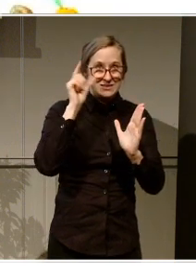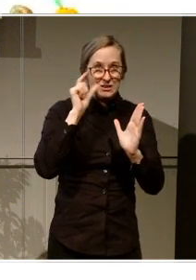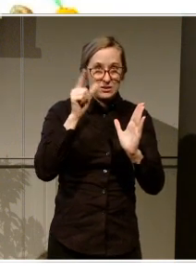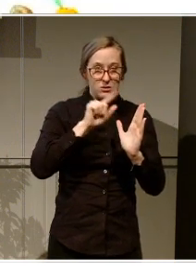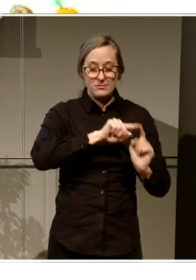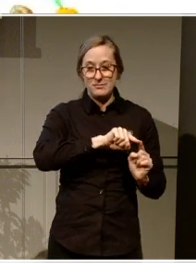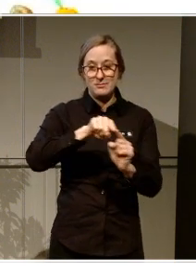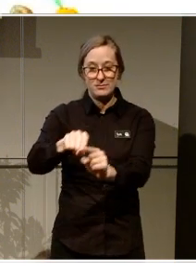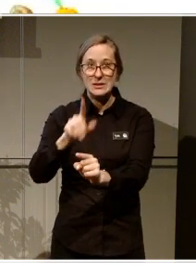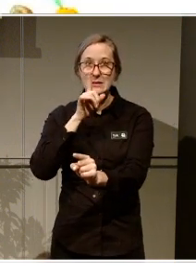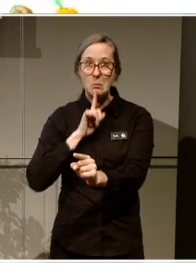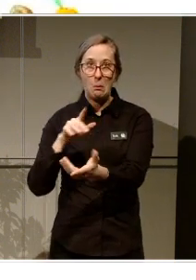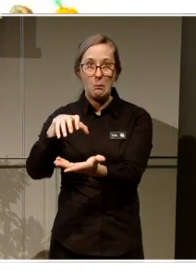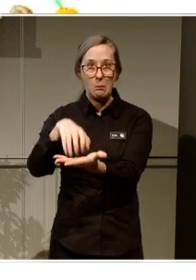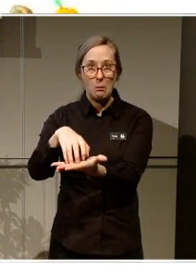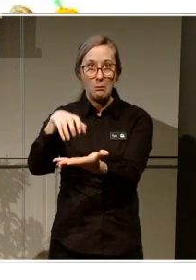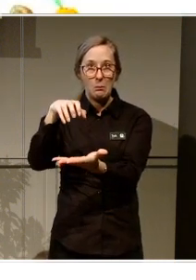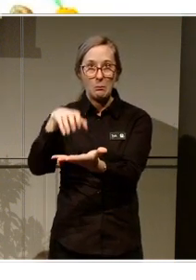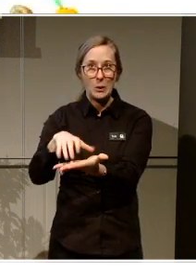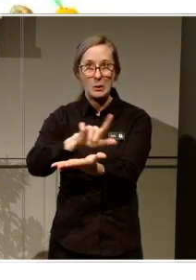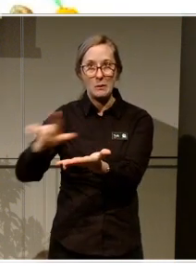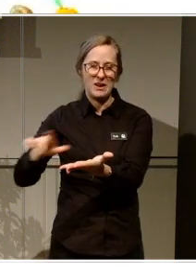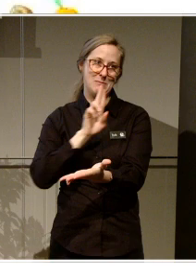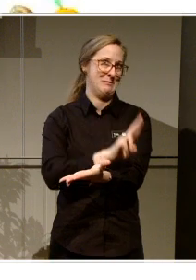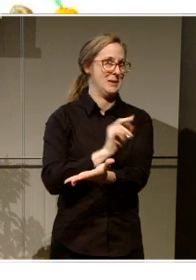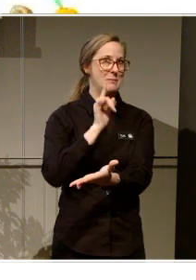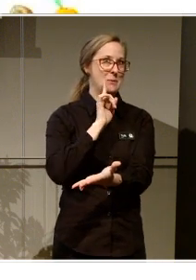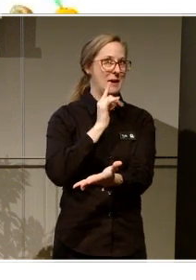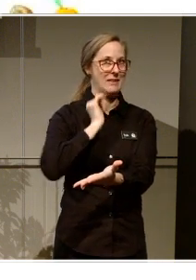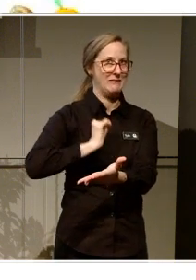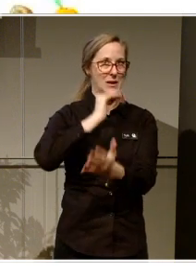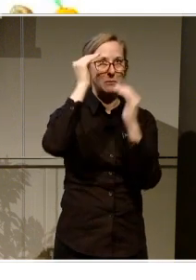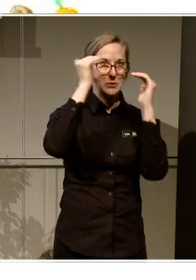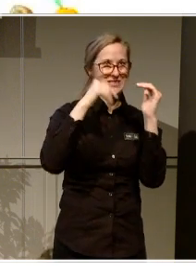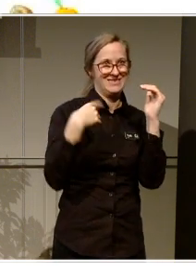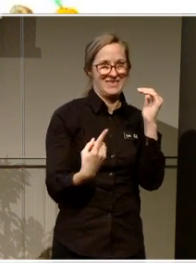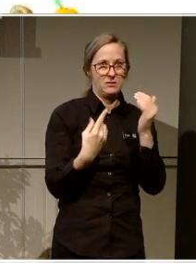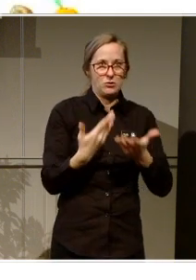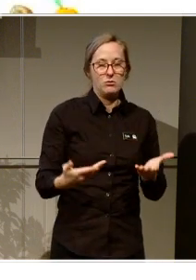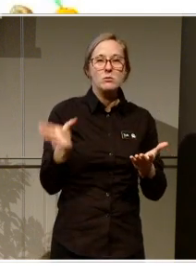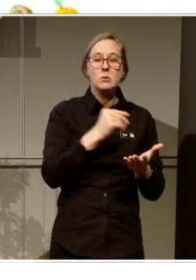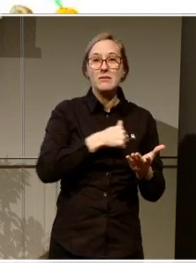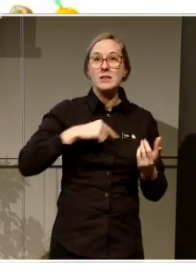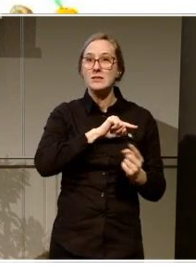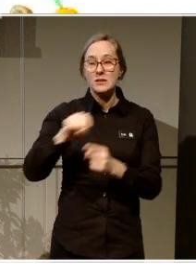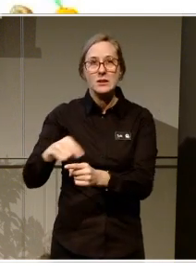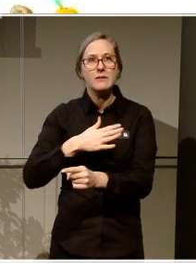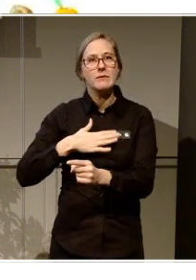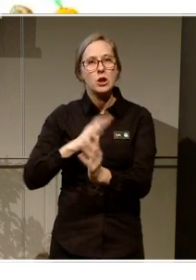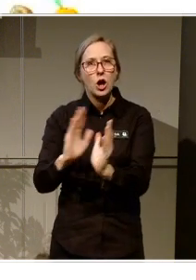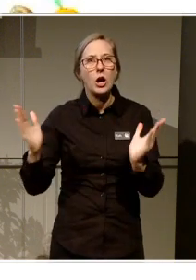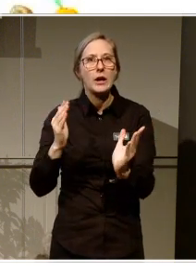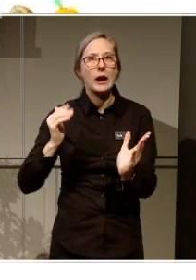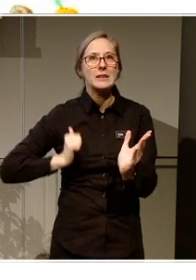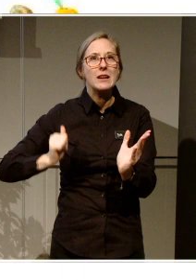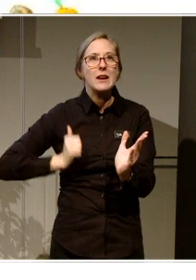på lördagar, för då stod bussen bara i garaget. Här var syftet att vi skulle öka tillgängligheten och tilliten både till tekniken men också